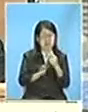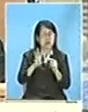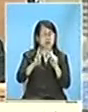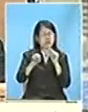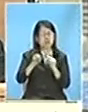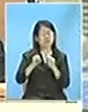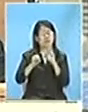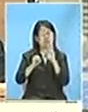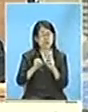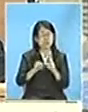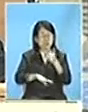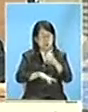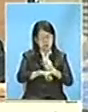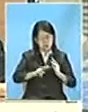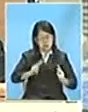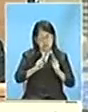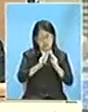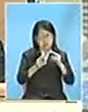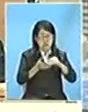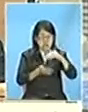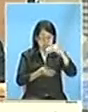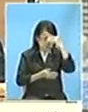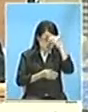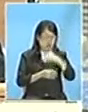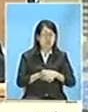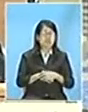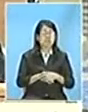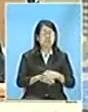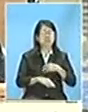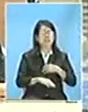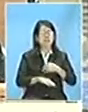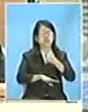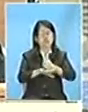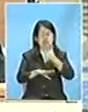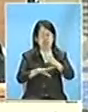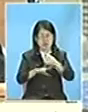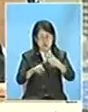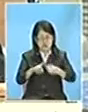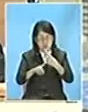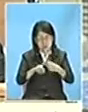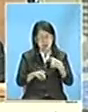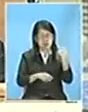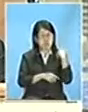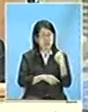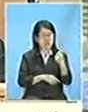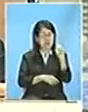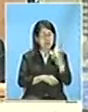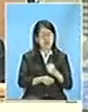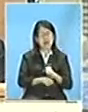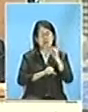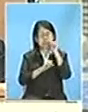การรักษาการตามปฏิบัตินี้และมีอำนาจออกกฎกระทรวงและประกาศเพื่อปฏิบัติการตาม